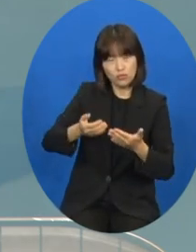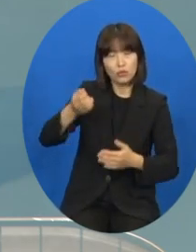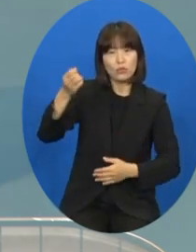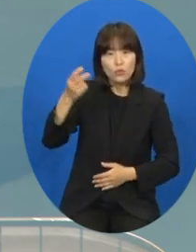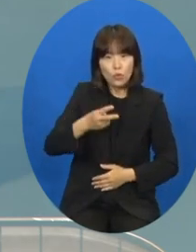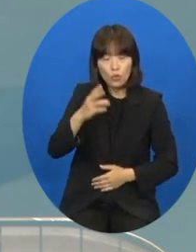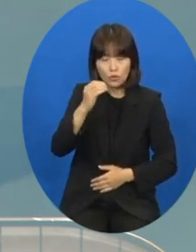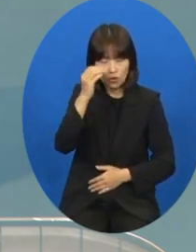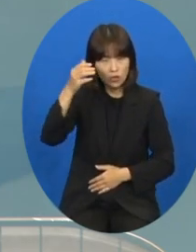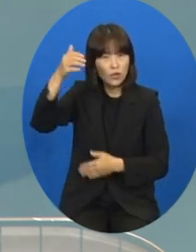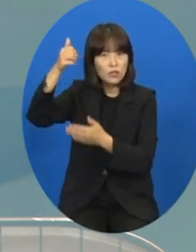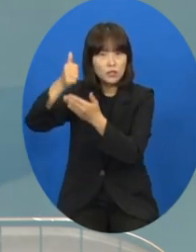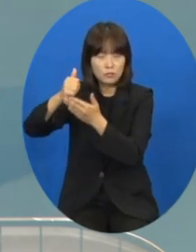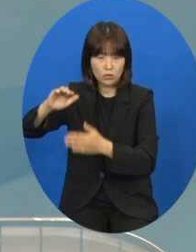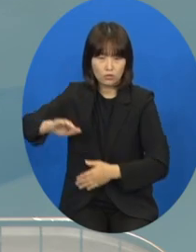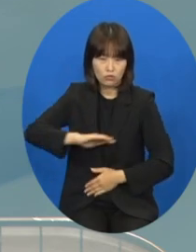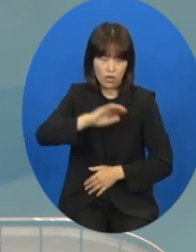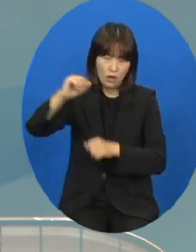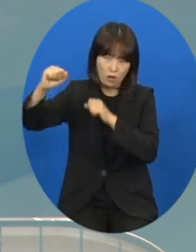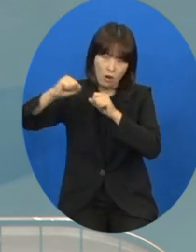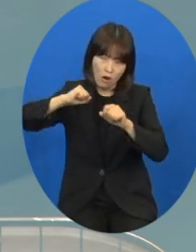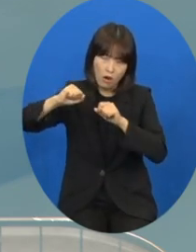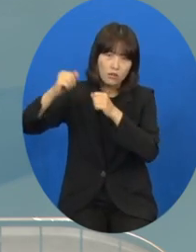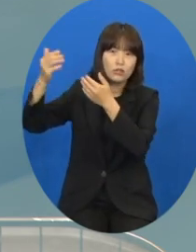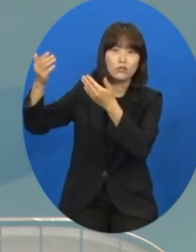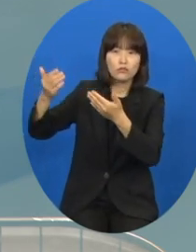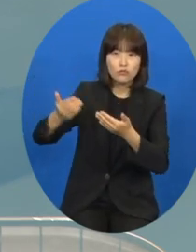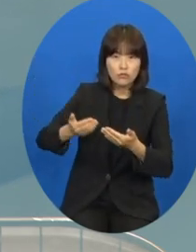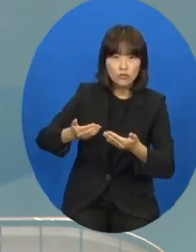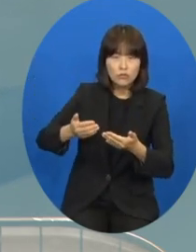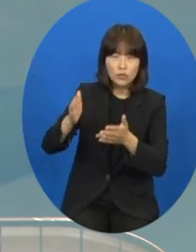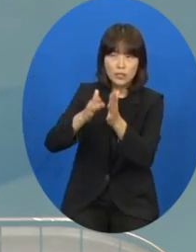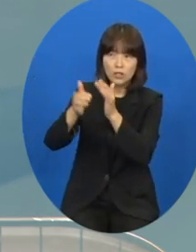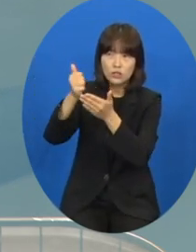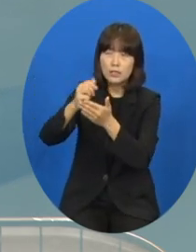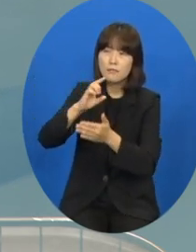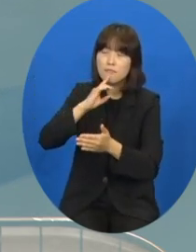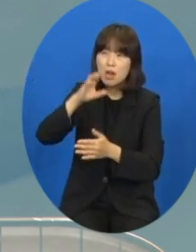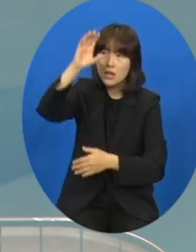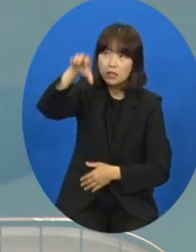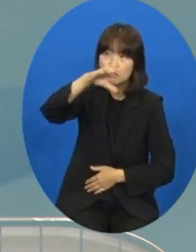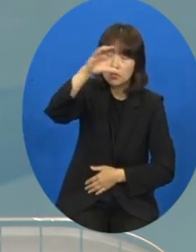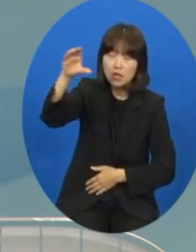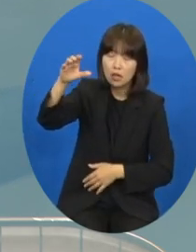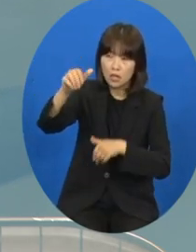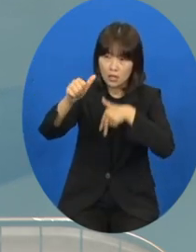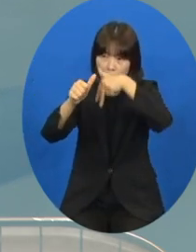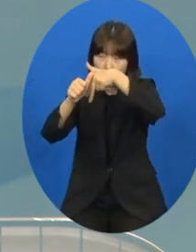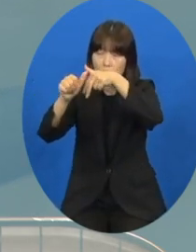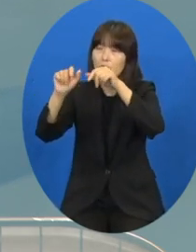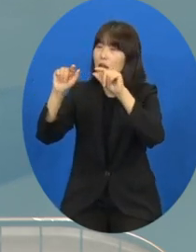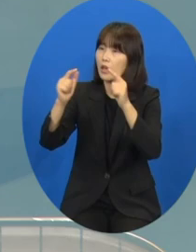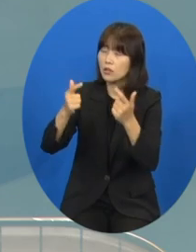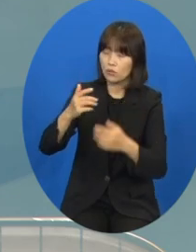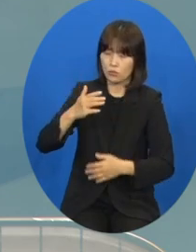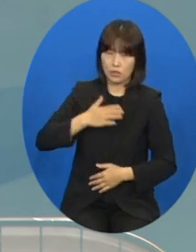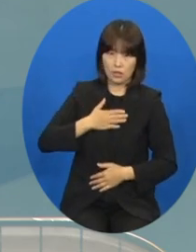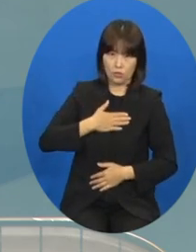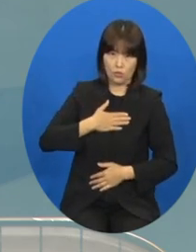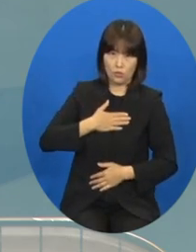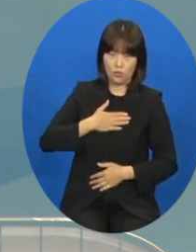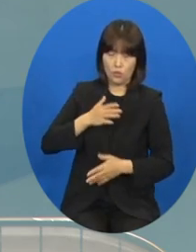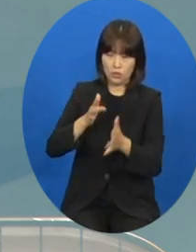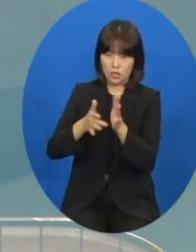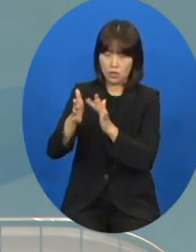성령께서 우리에게 역사하셔서 예수님만 십자가에 죽으신 게 아니고 나도 예수님과 함께